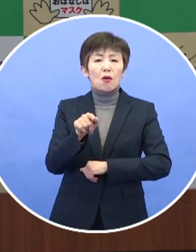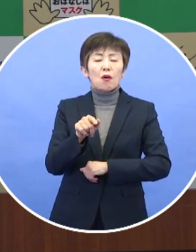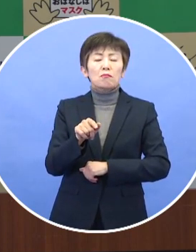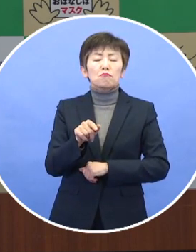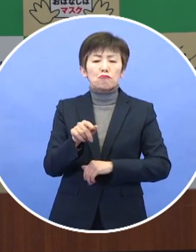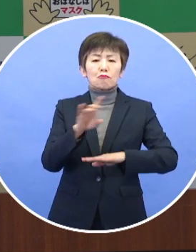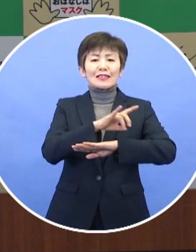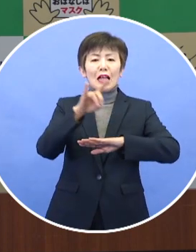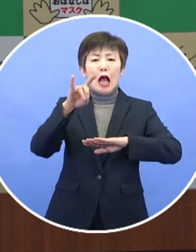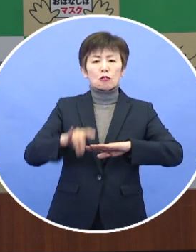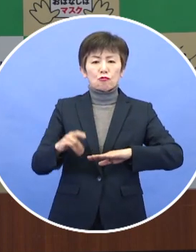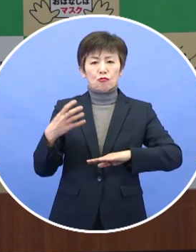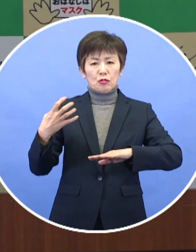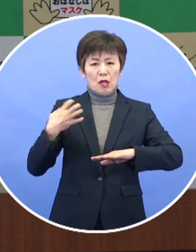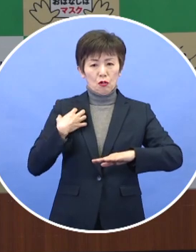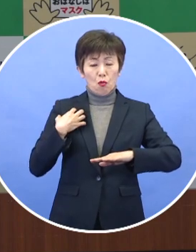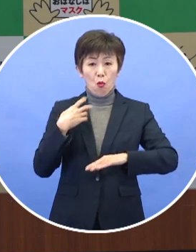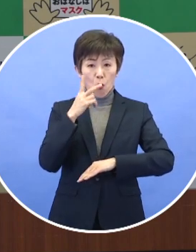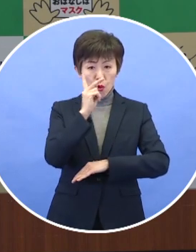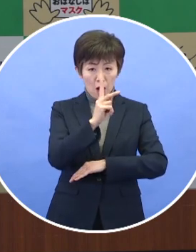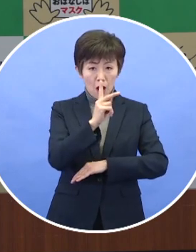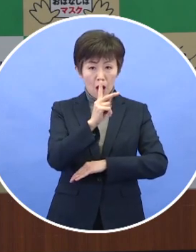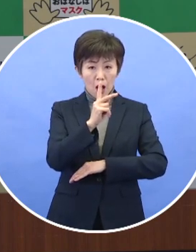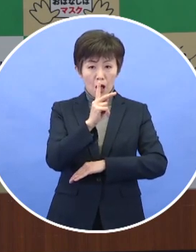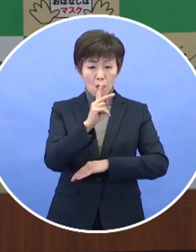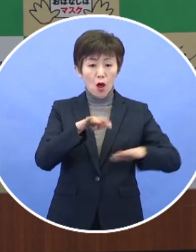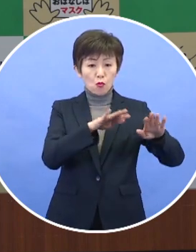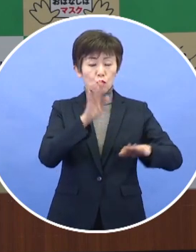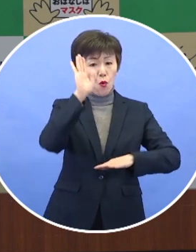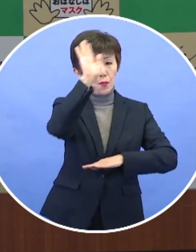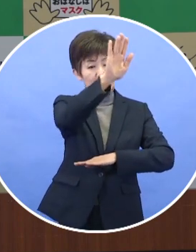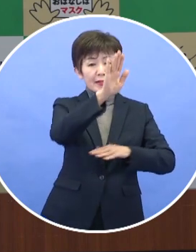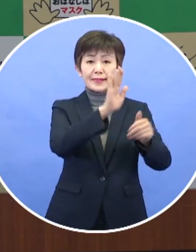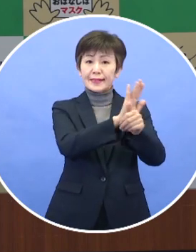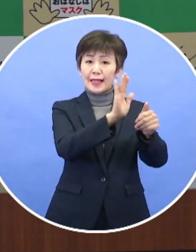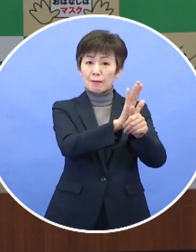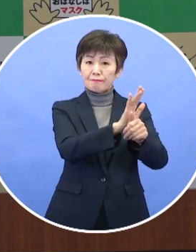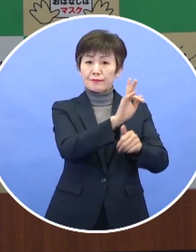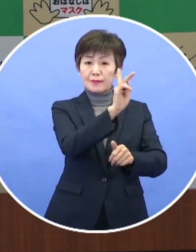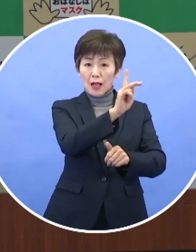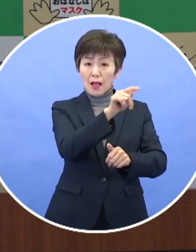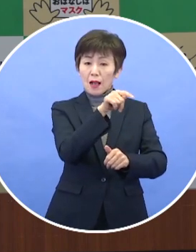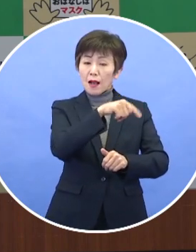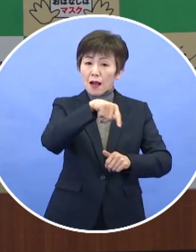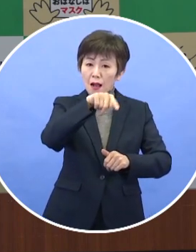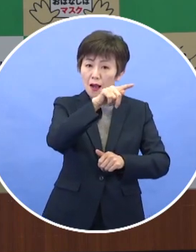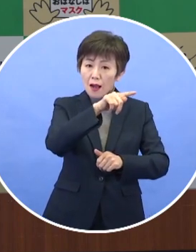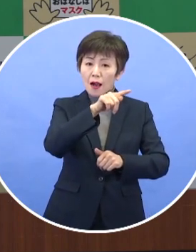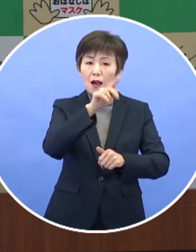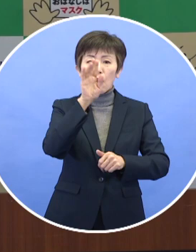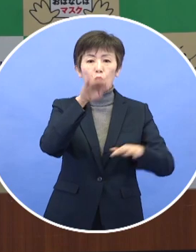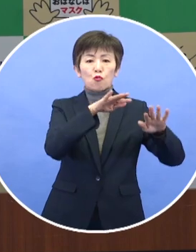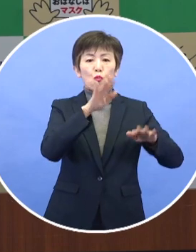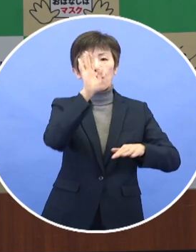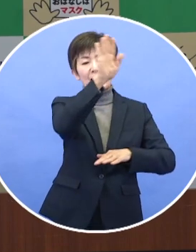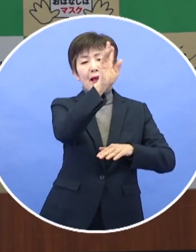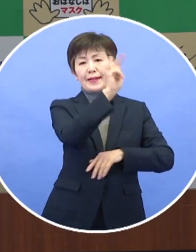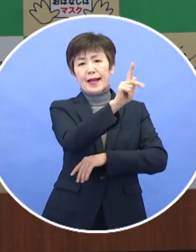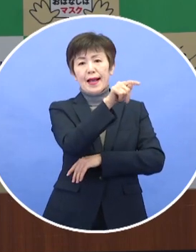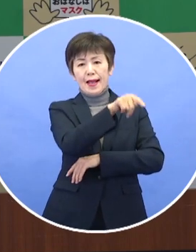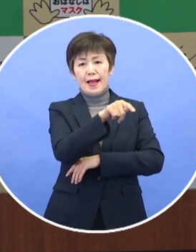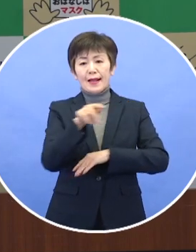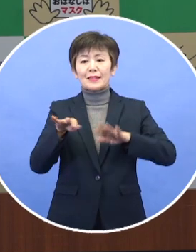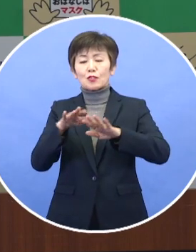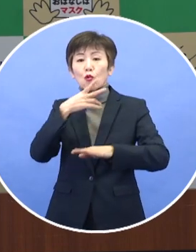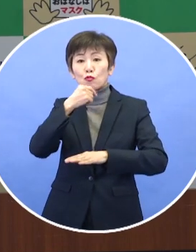企画をする部門、子ども未来課、子ども支援、子育て支援をする子ども未来課と、いわゆる児童福